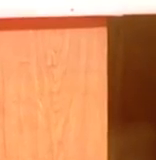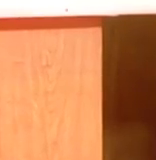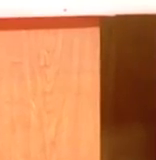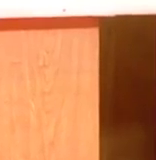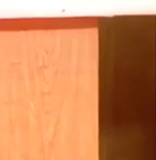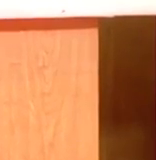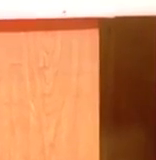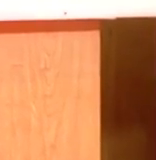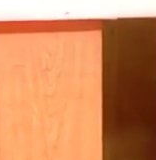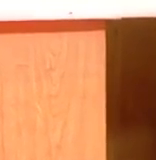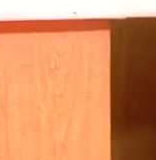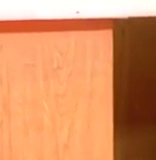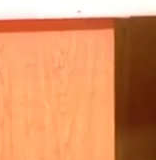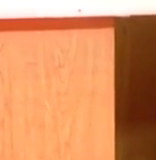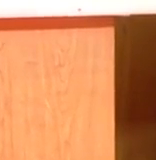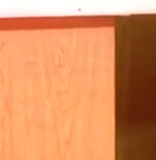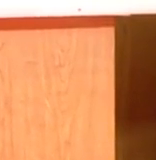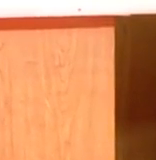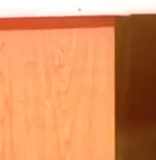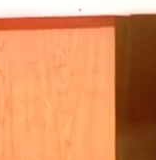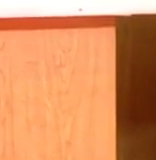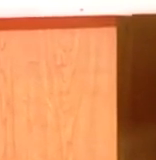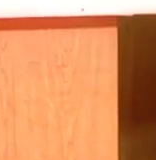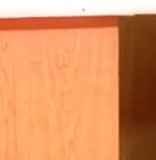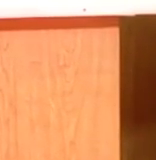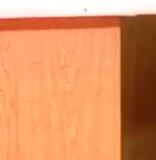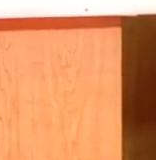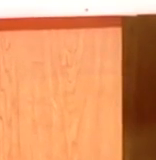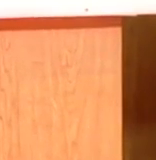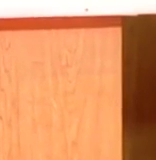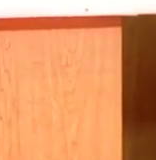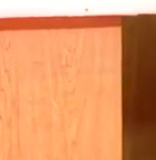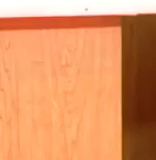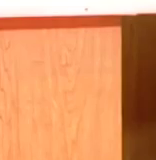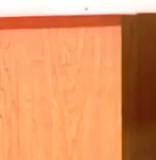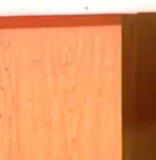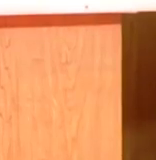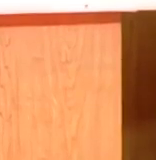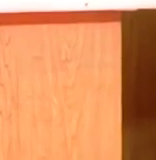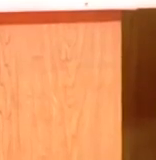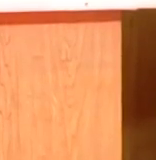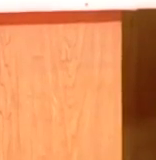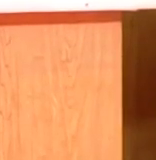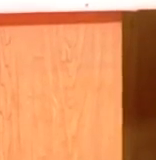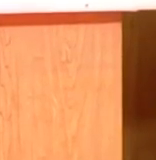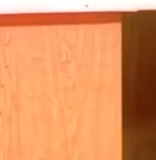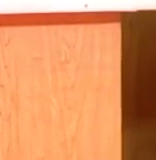Igan, mauna ka sa mga balita. Panoorin ang unang balita sa unang hirit. At iba pang award-winning news ka sa